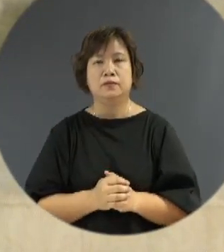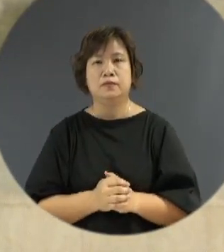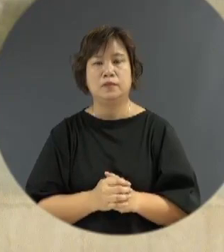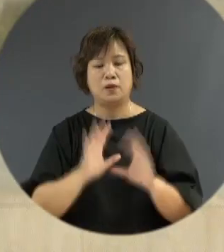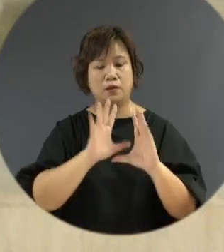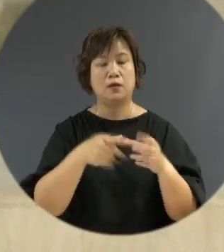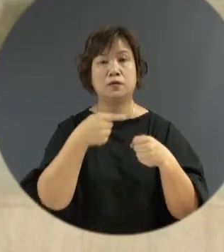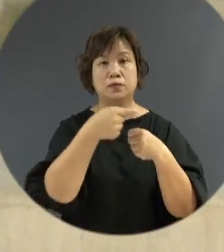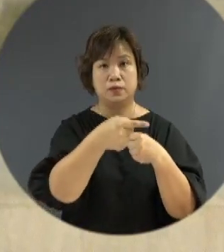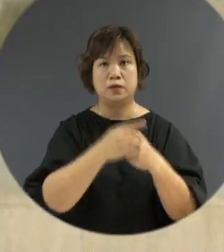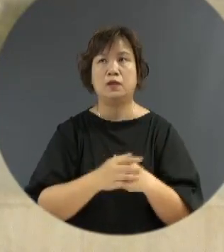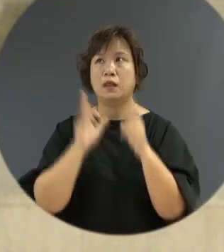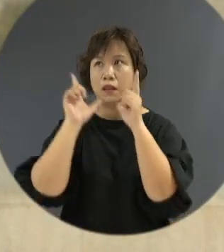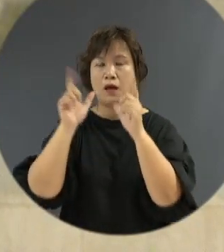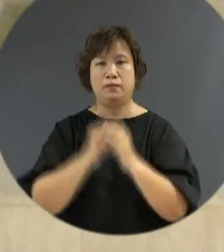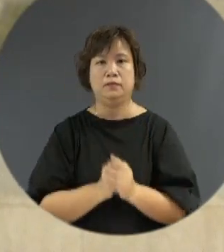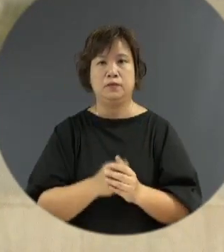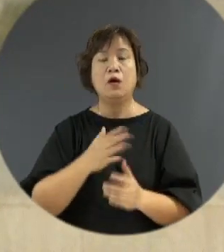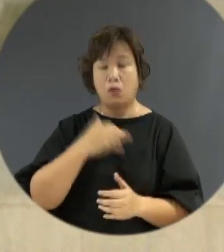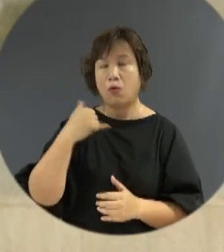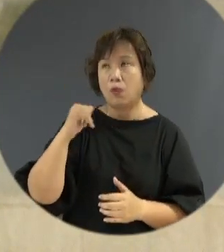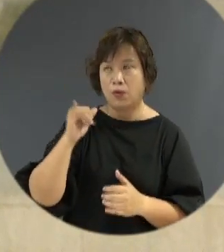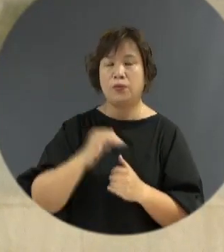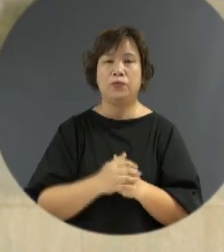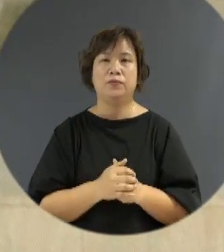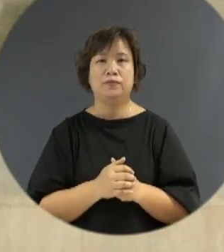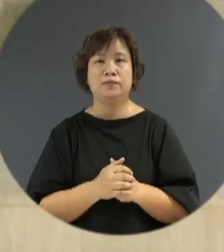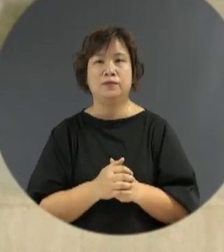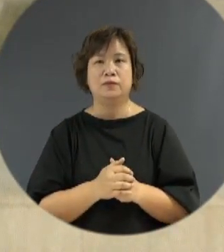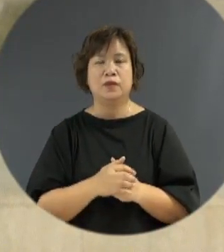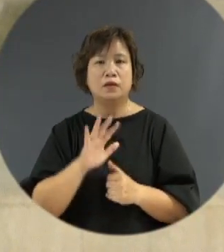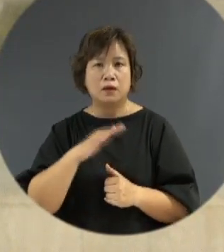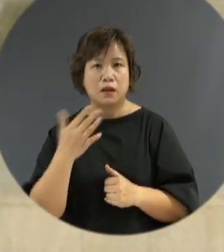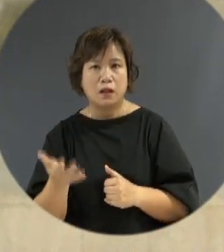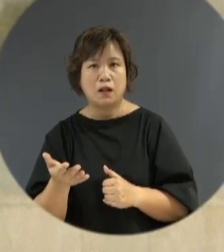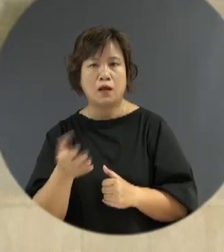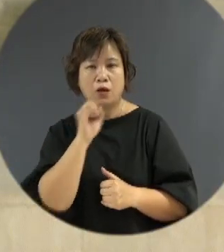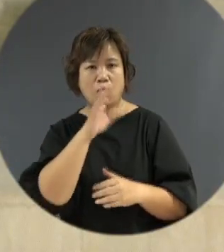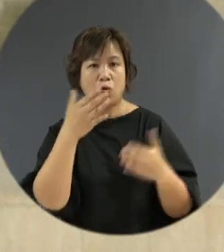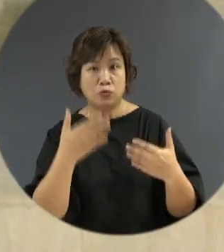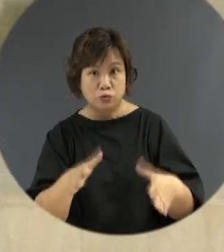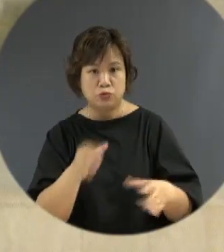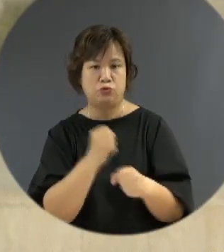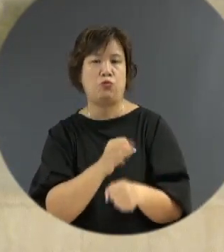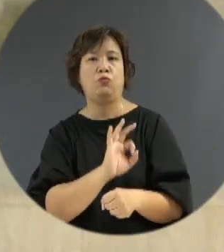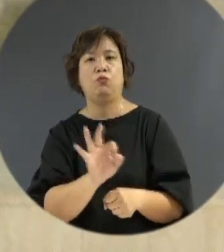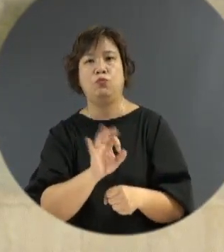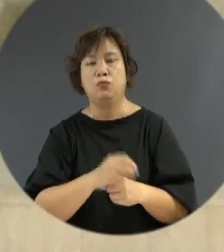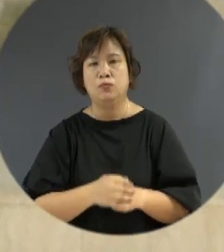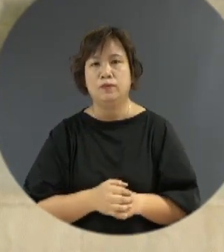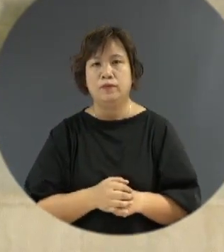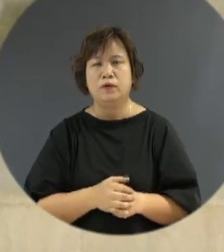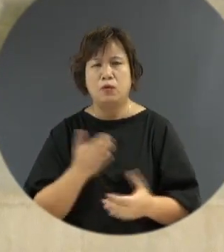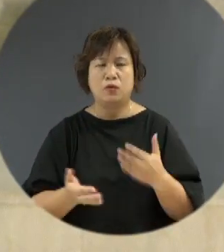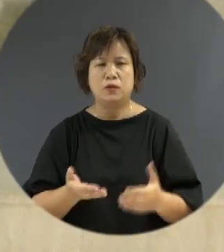第一种人回应说，我去，但说而不行。可能